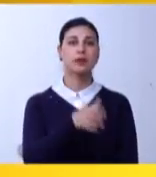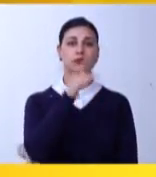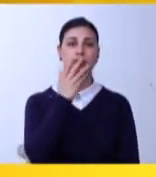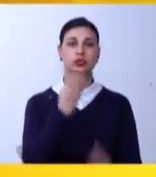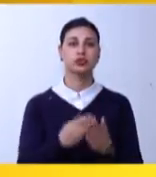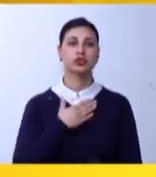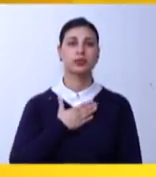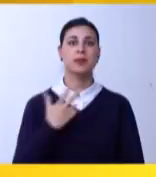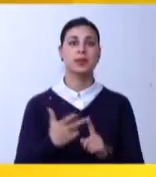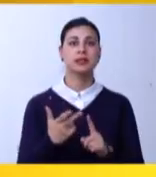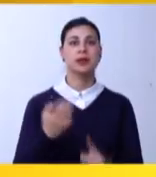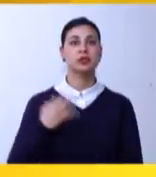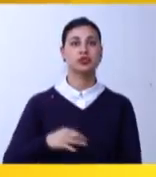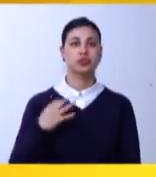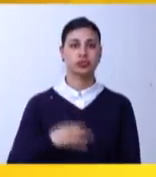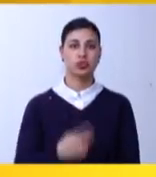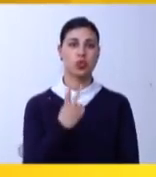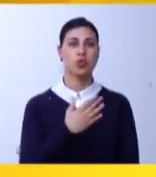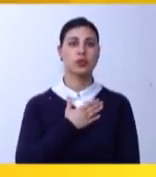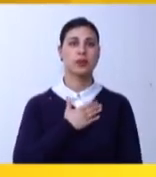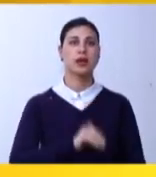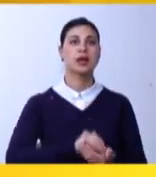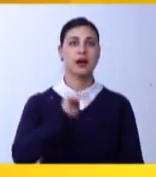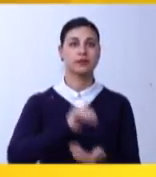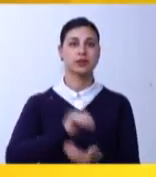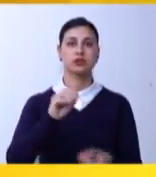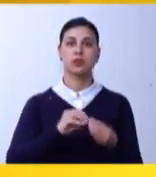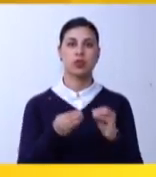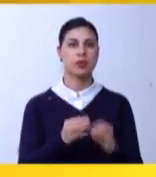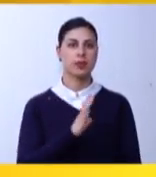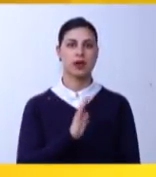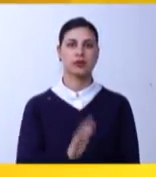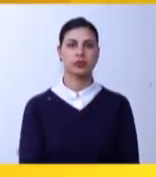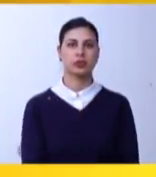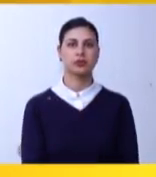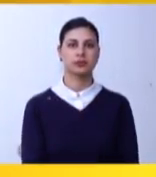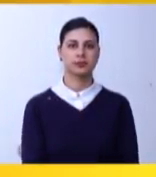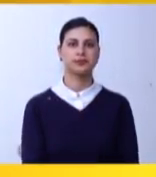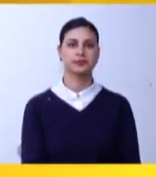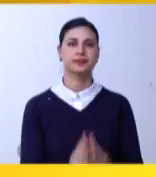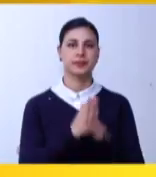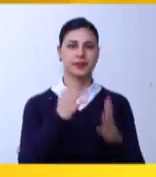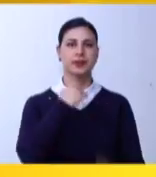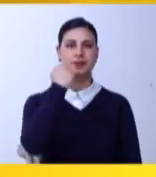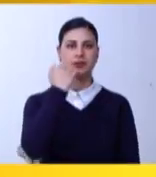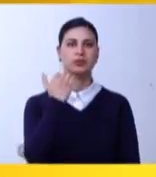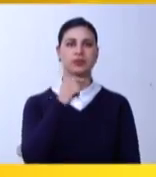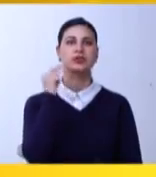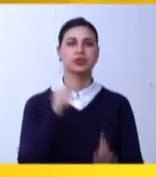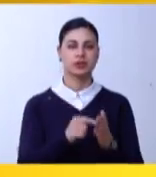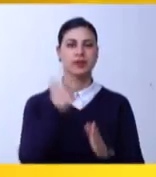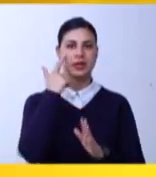ჩემი მესამე შვილიშვილია და ორი მეგავზარდეს, საერთოდ პრობლემა არ ხონია. გასაგებია, ძალიან დიდი მადლობა თქვენი